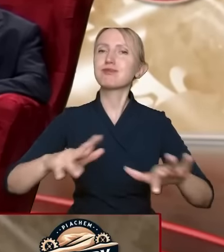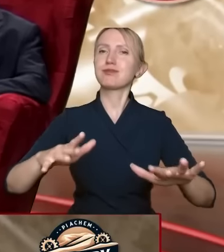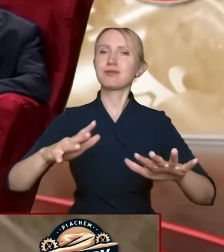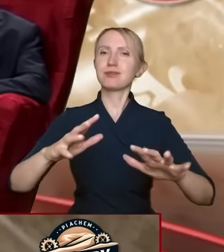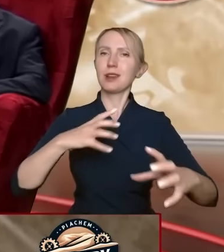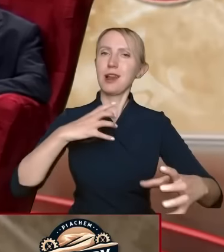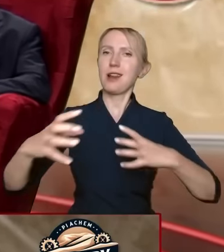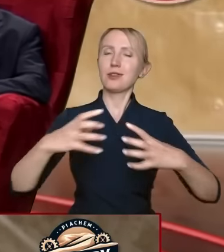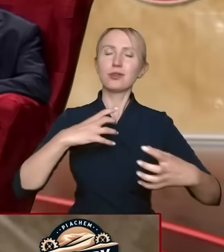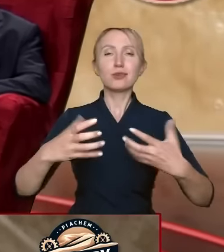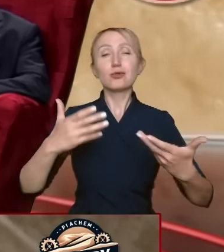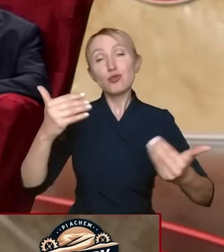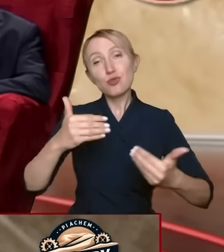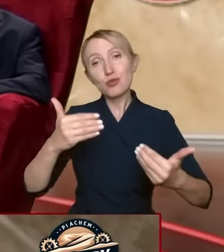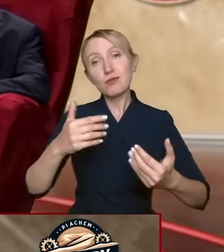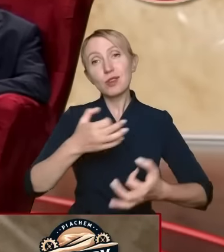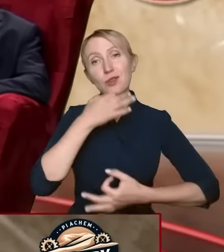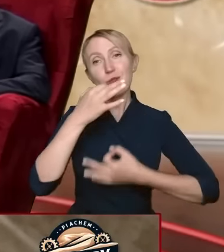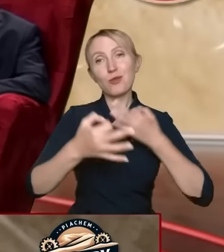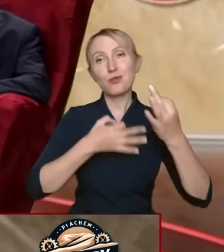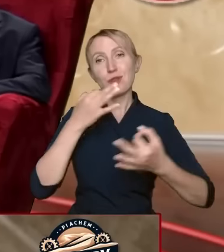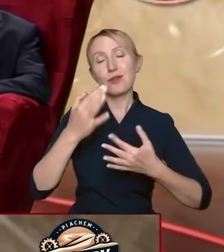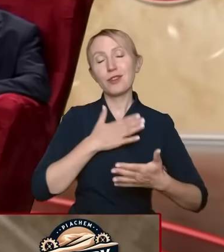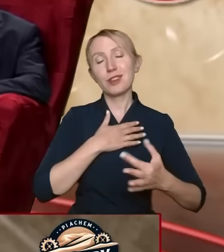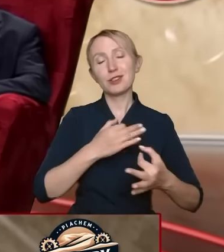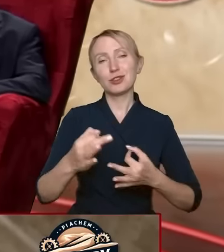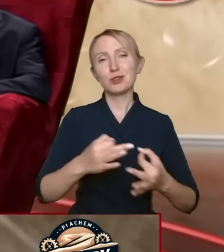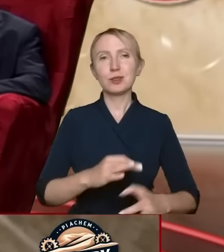artystą. Taka opowieść o naszej historii.